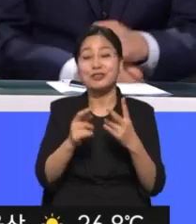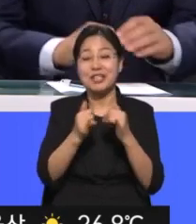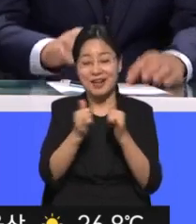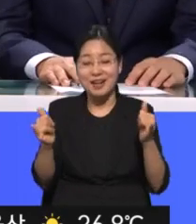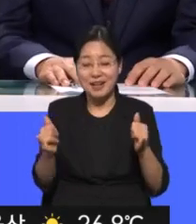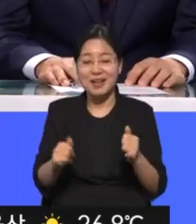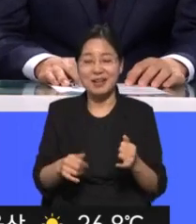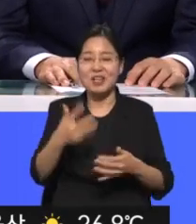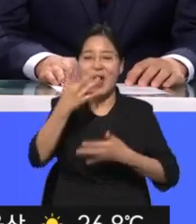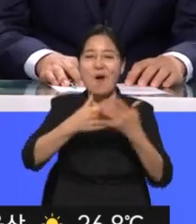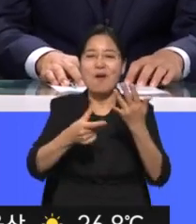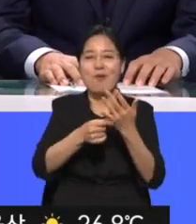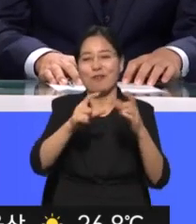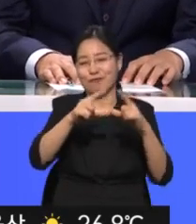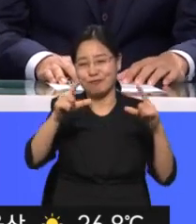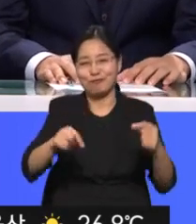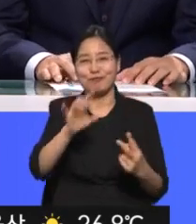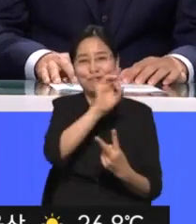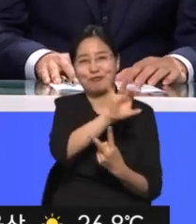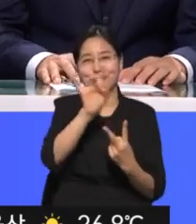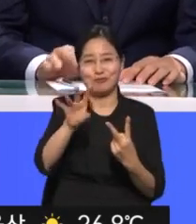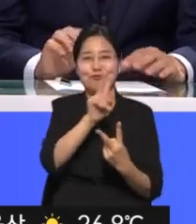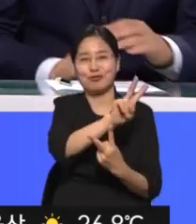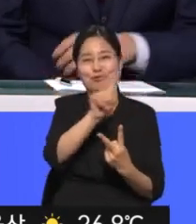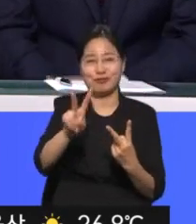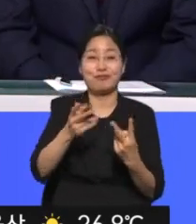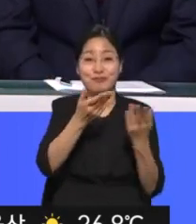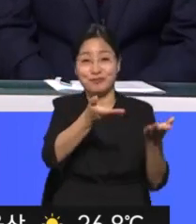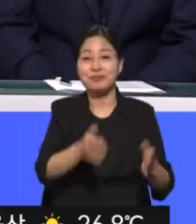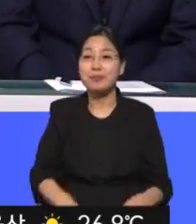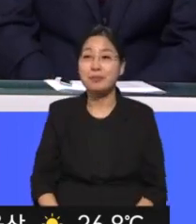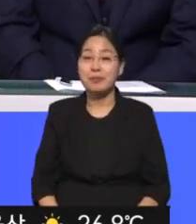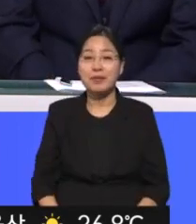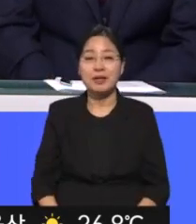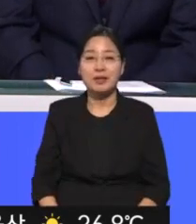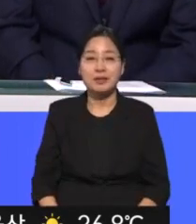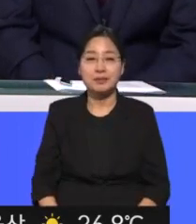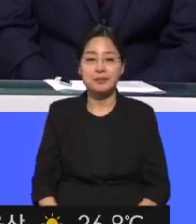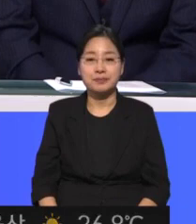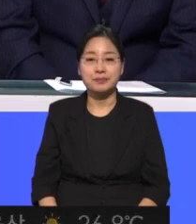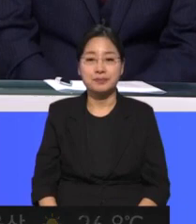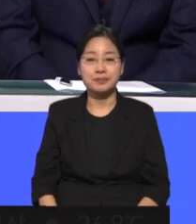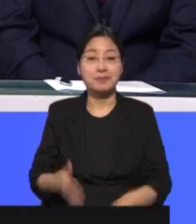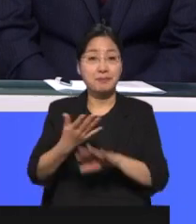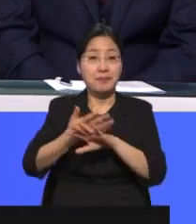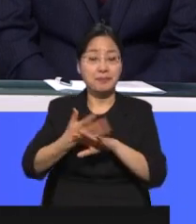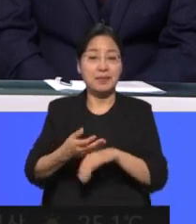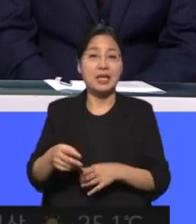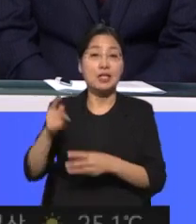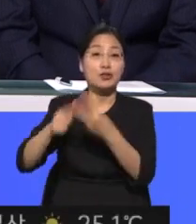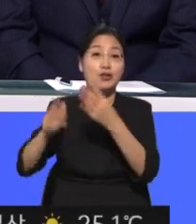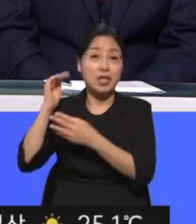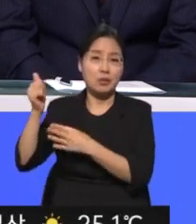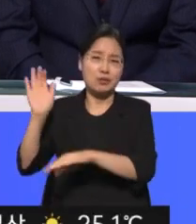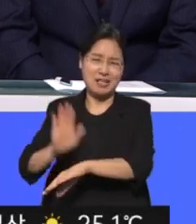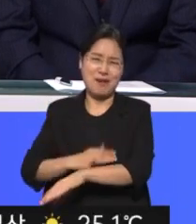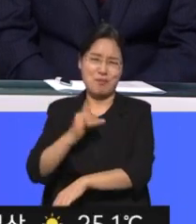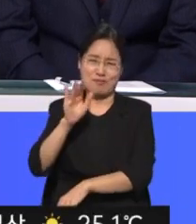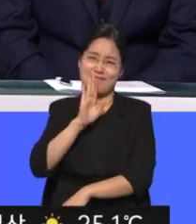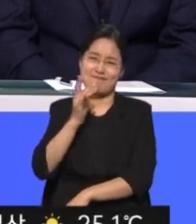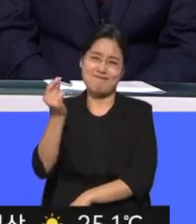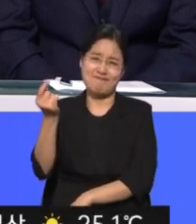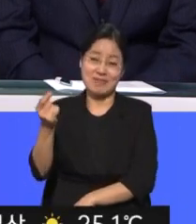괜찮습니다. 이를 키워요, 이를. 예. 그다음에 구혜민님 이런 의견도 있습니다. 윤 대통령도